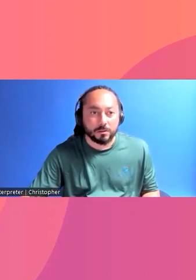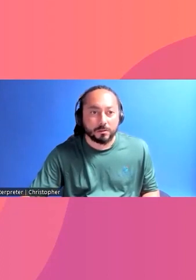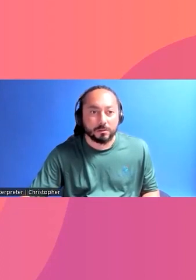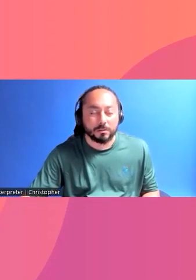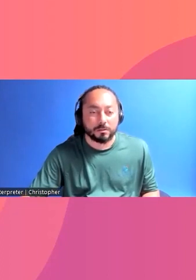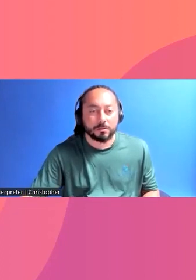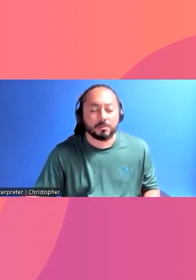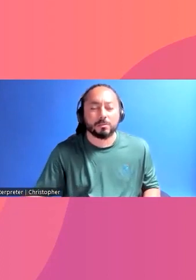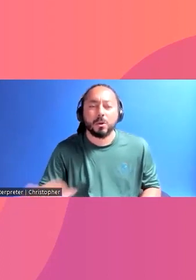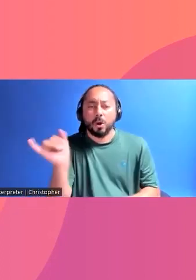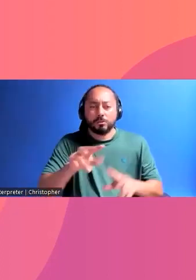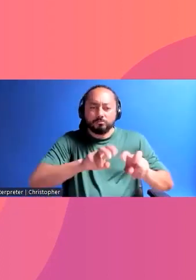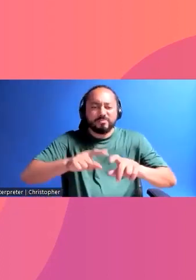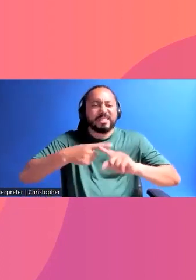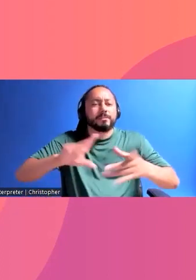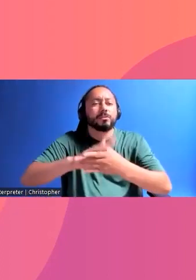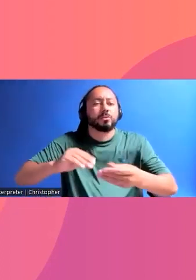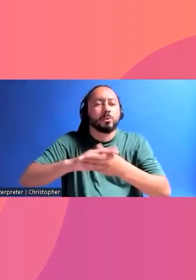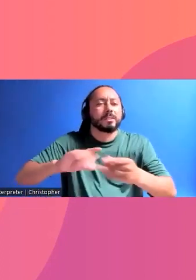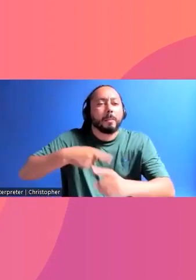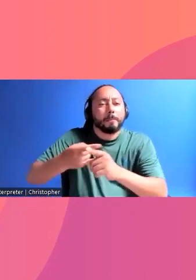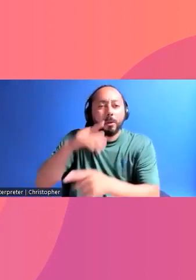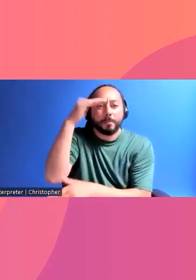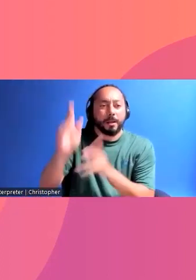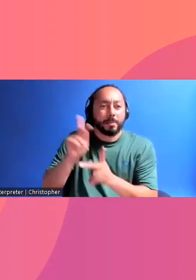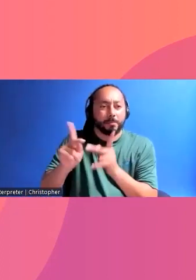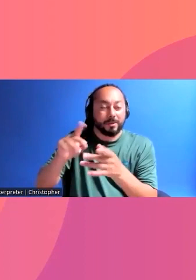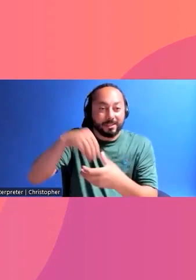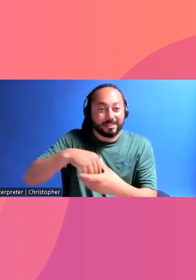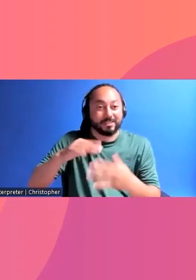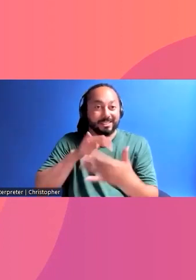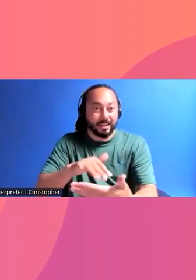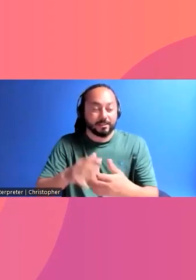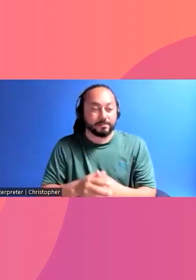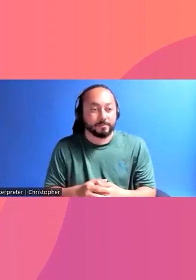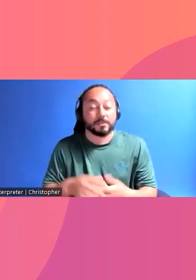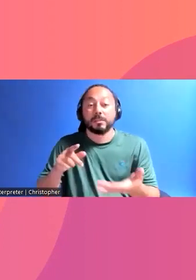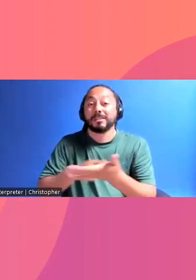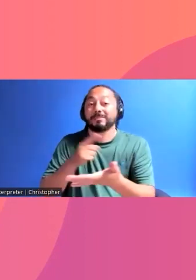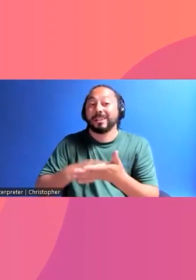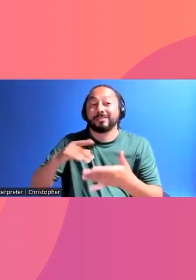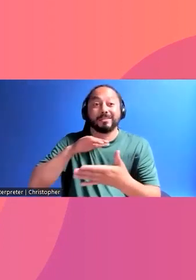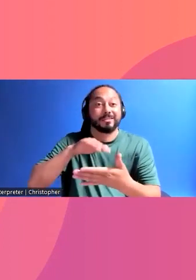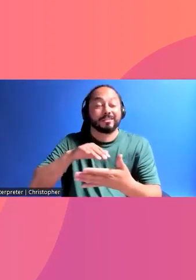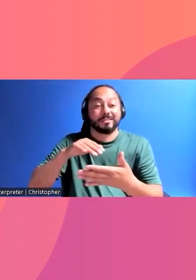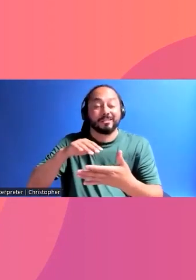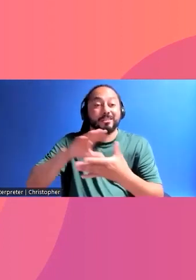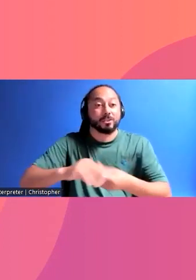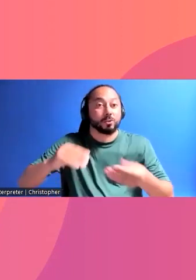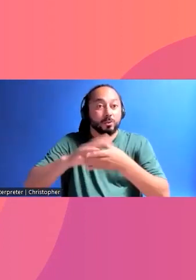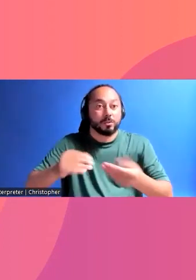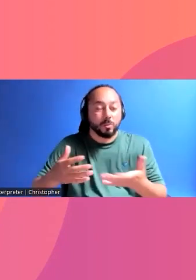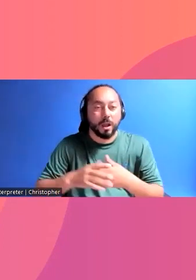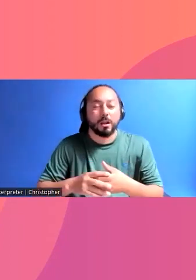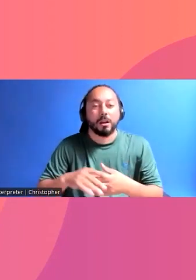On a également regardé les différentes narrations concernant les personnes noires dans le cadre de ces études. Certaines de ces